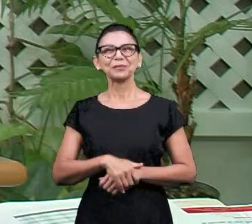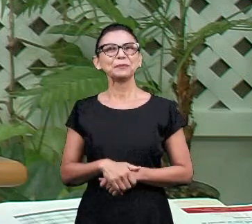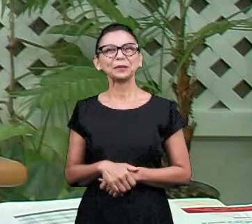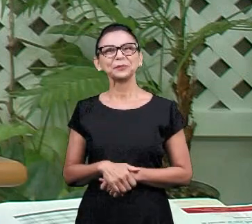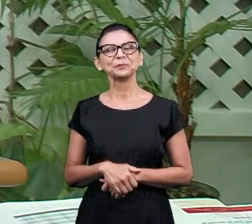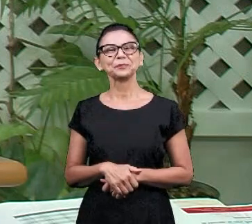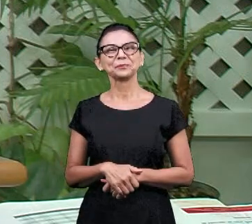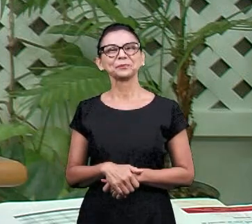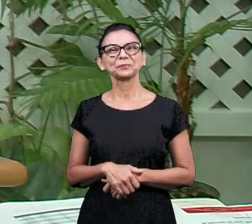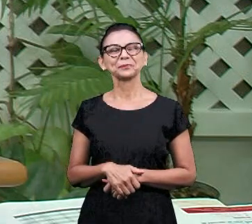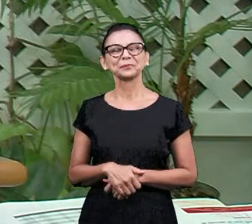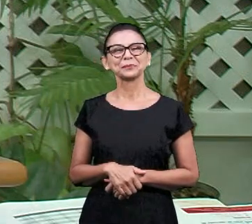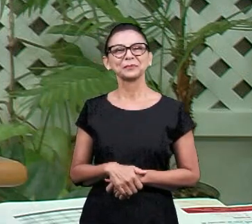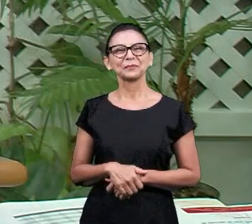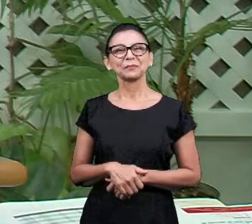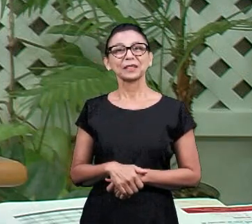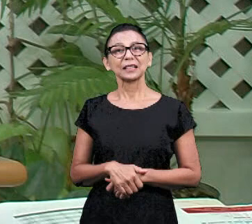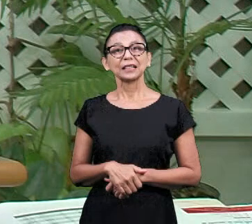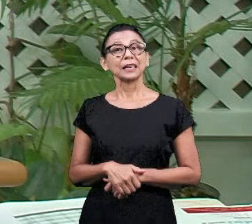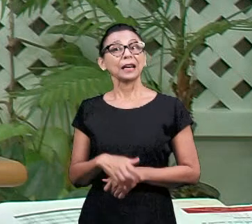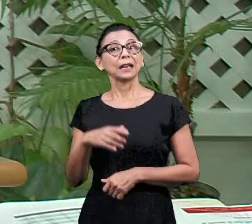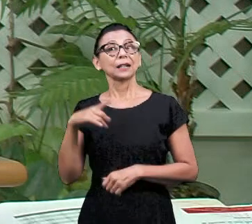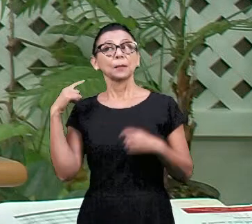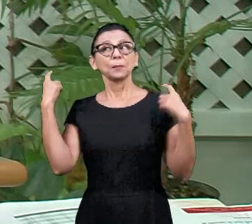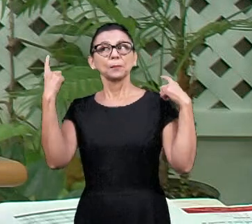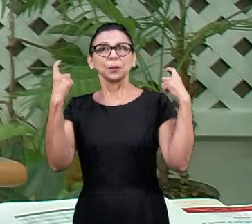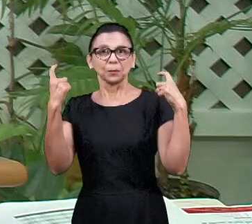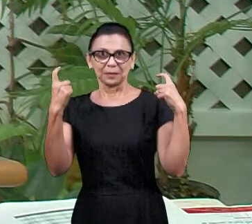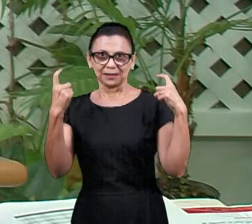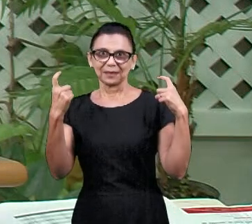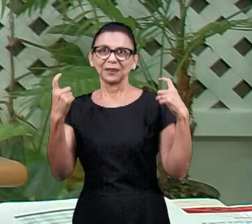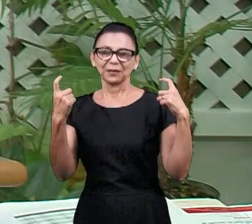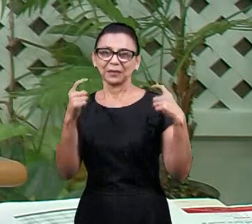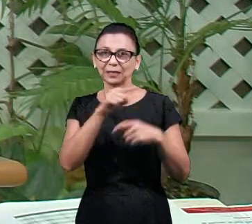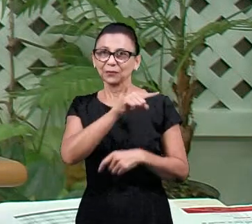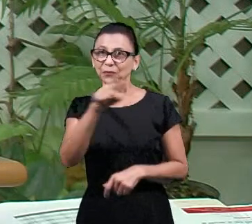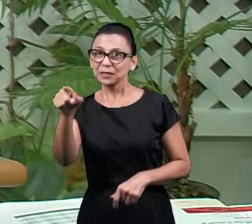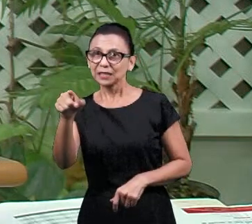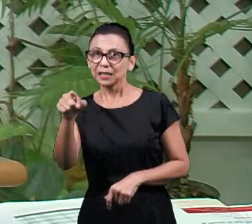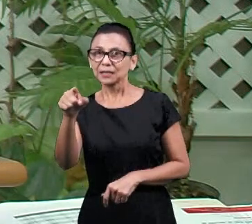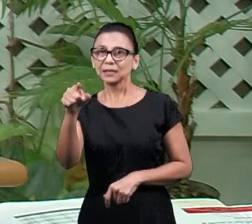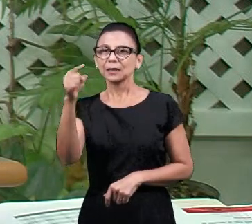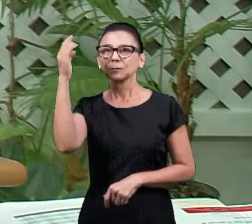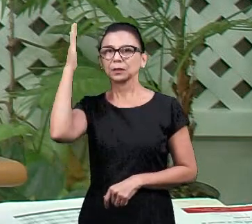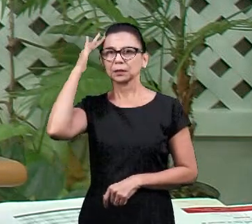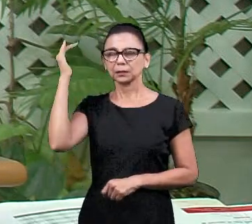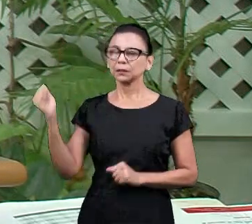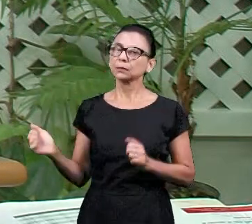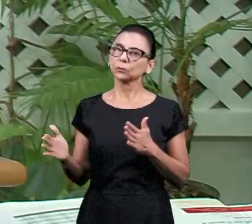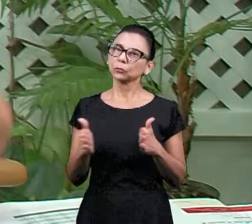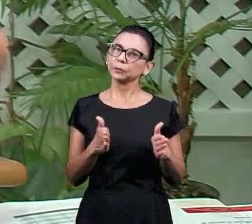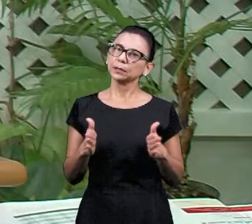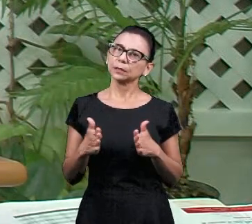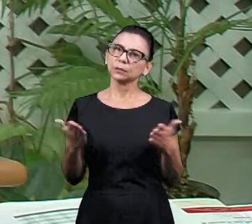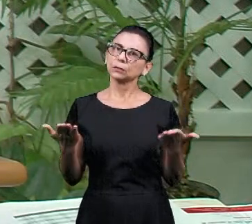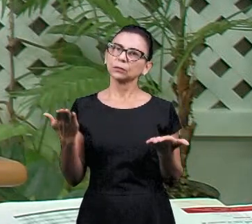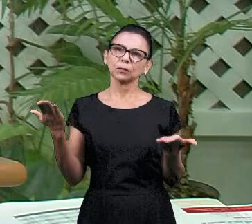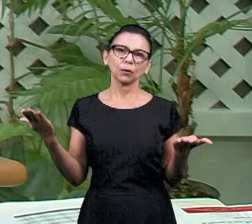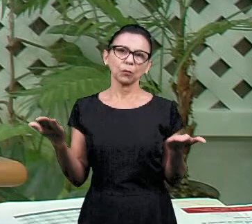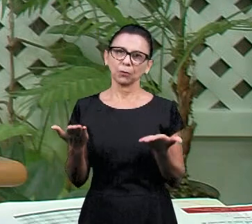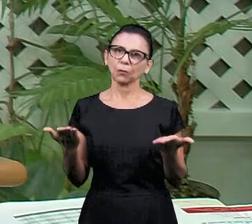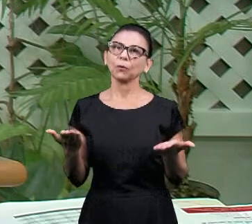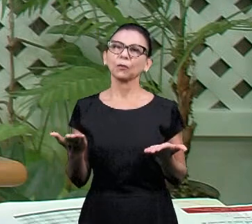l'importance de la croissance de l'œuvre et notre préoccupation que les frères et sœurs soient en train de comprendre le moment que nous vivons et